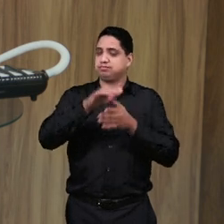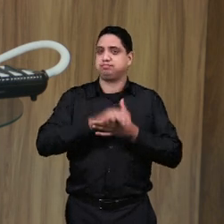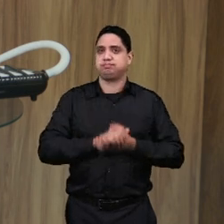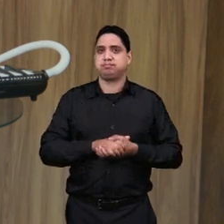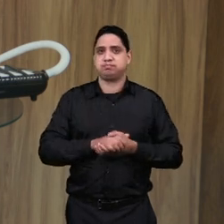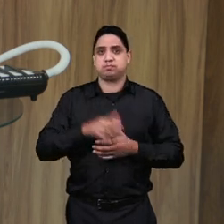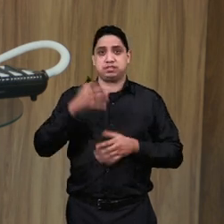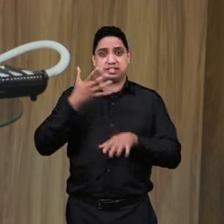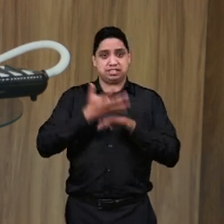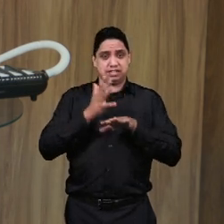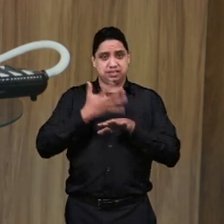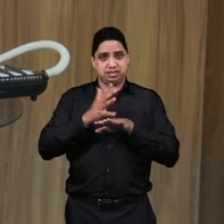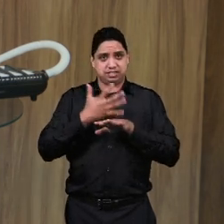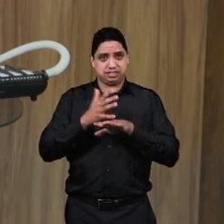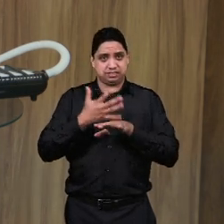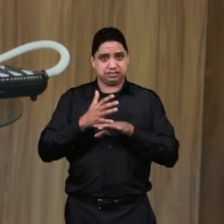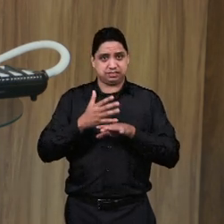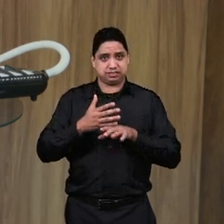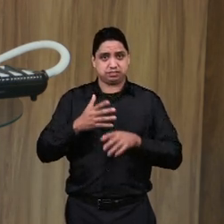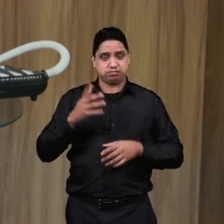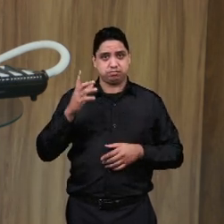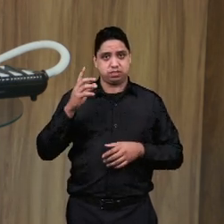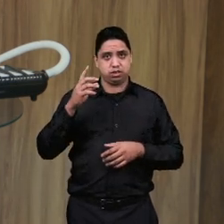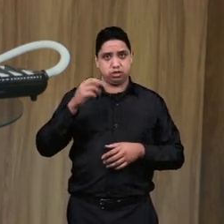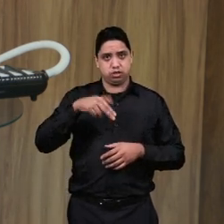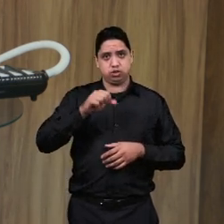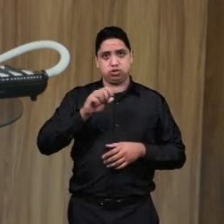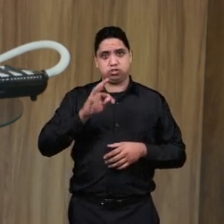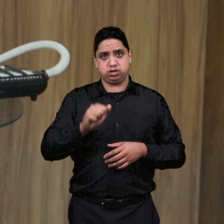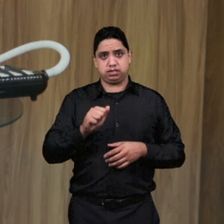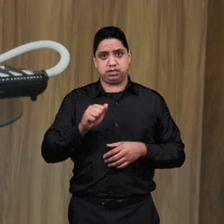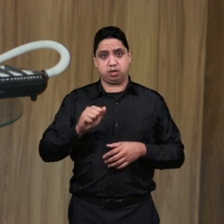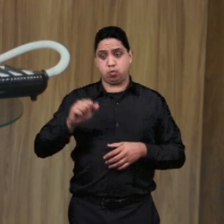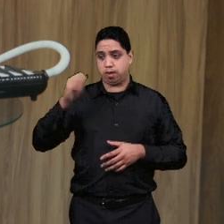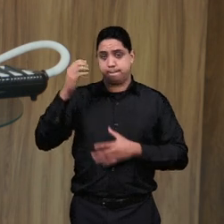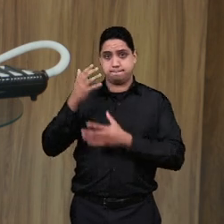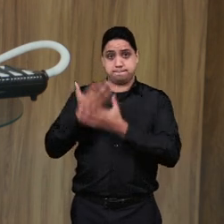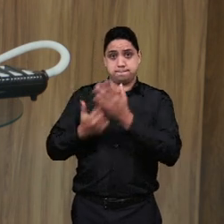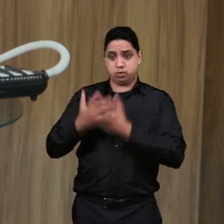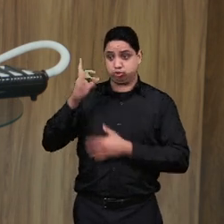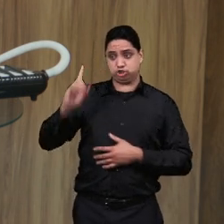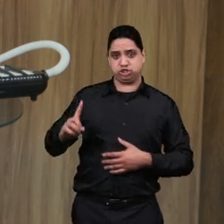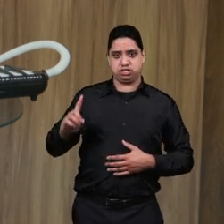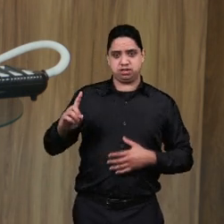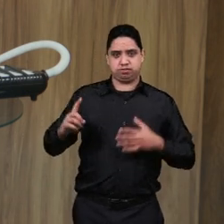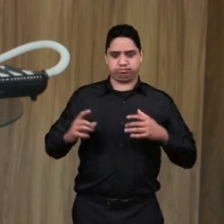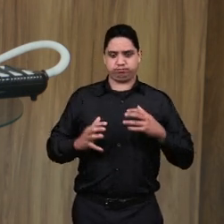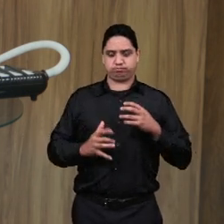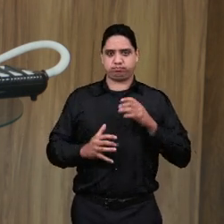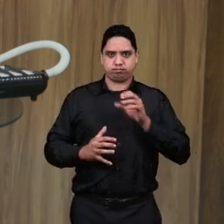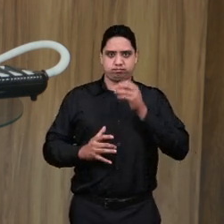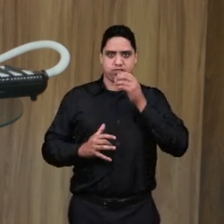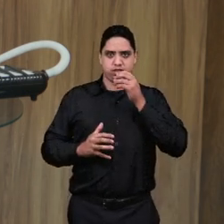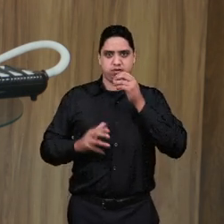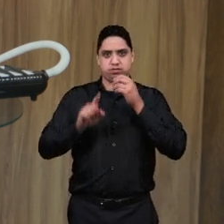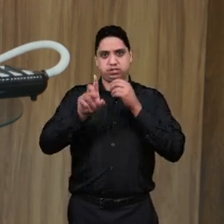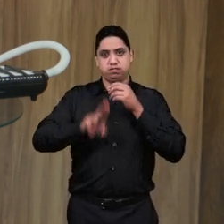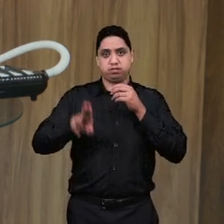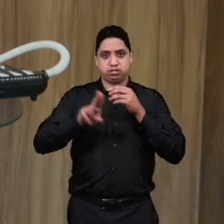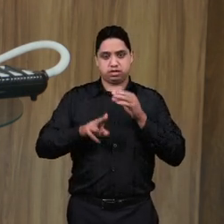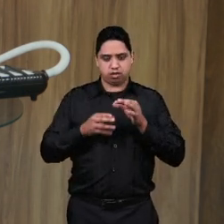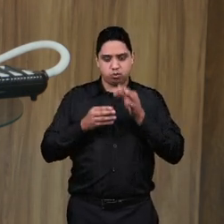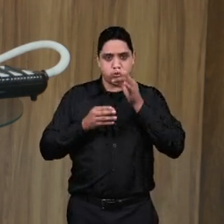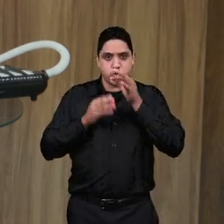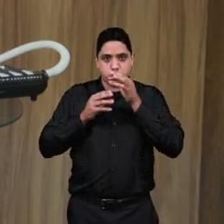Entraînez-vous sur ces notes avec la main droite. Comme ça, vous allez pouvoir utiliser avec le bec